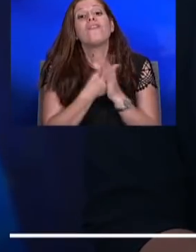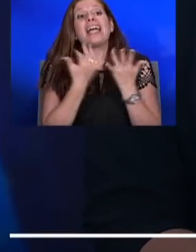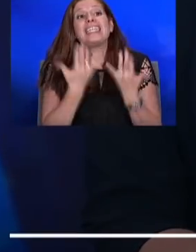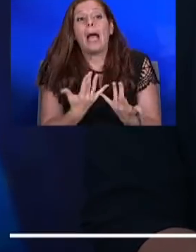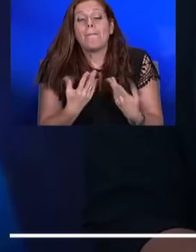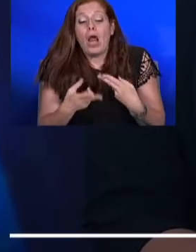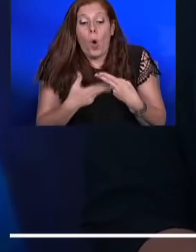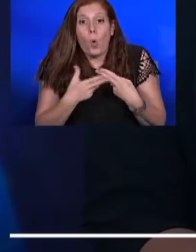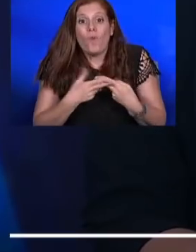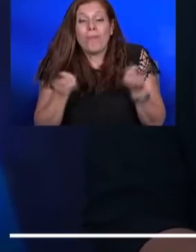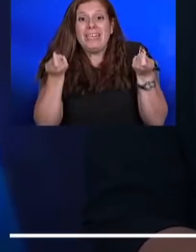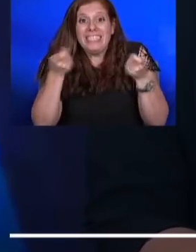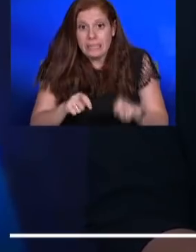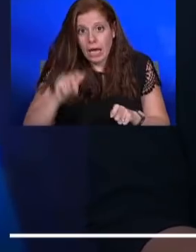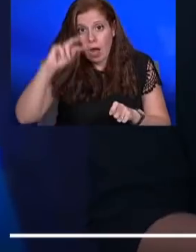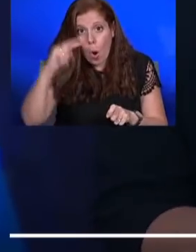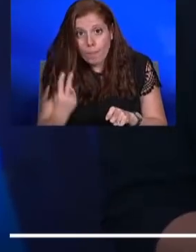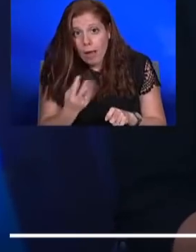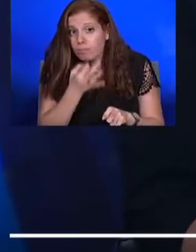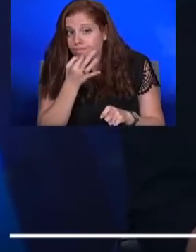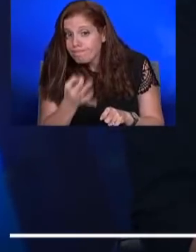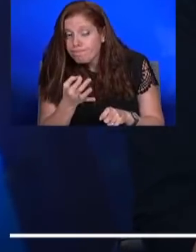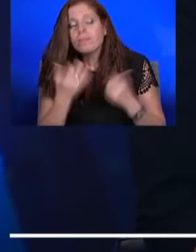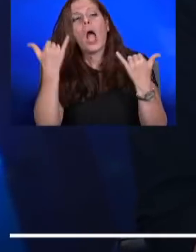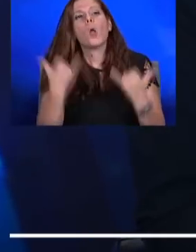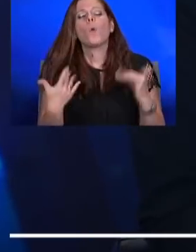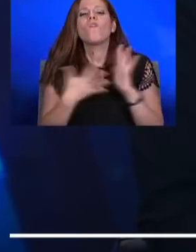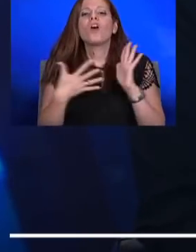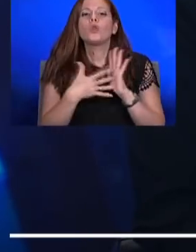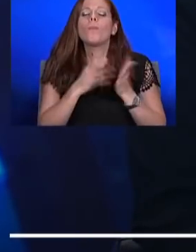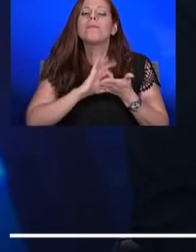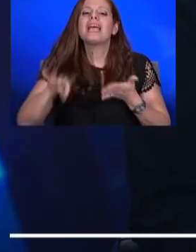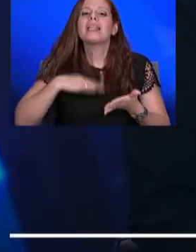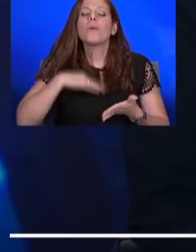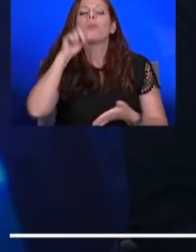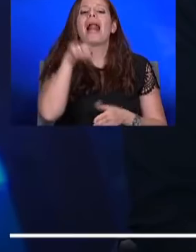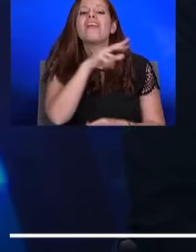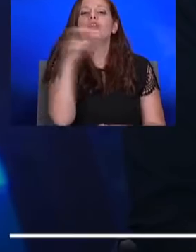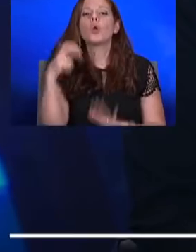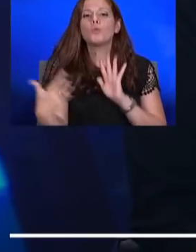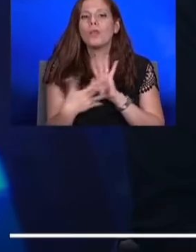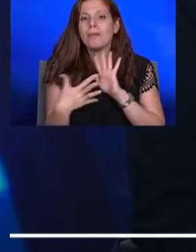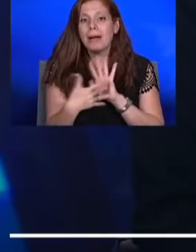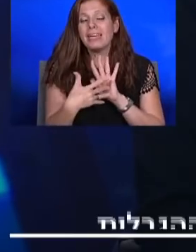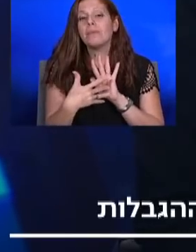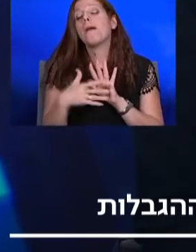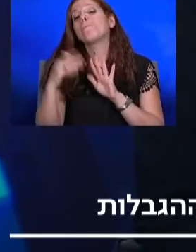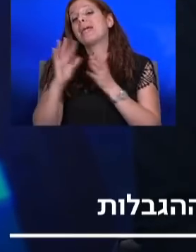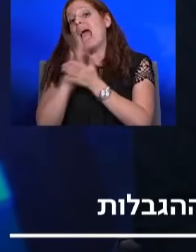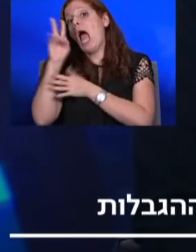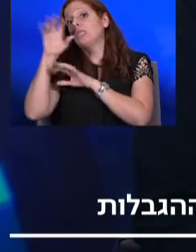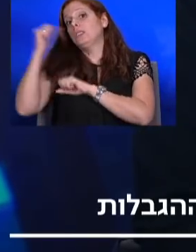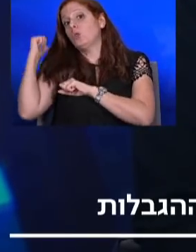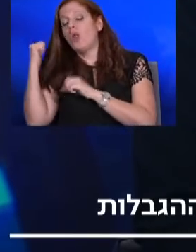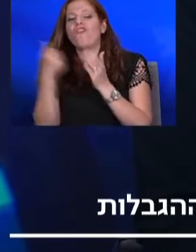נוסף? היום הובחנו במשרד הבריאות כ-1,300 נדבקים, אם ספרנו מחצות ועד 7:30 בערב. ושר הבריאות הרי הודיע